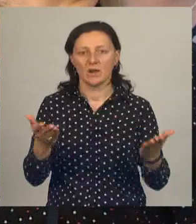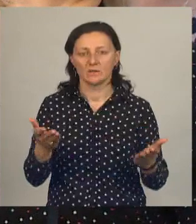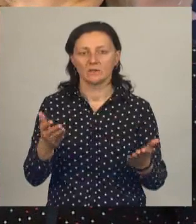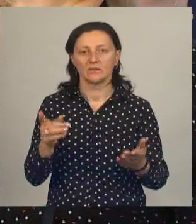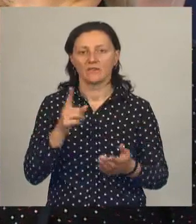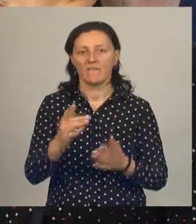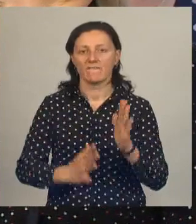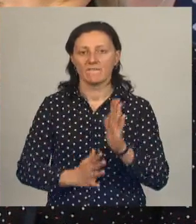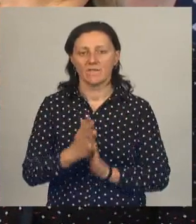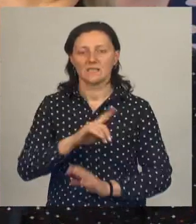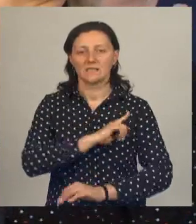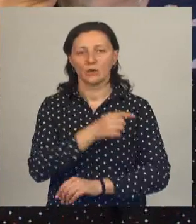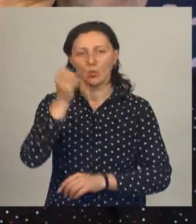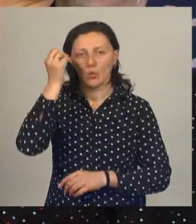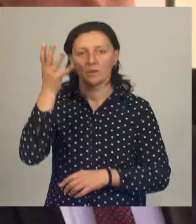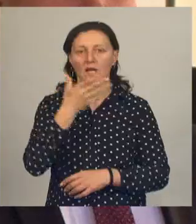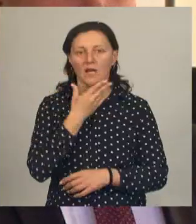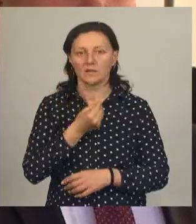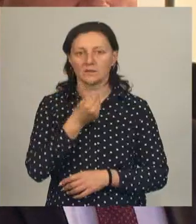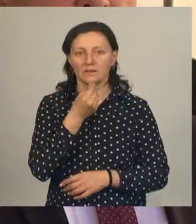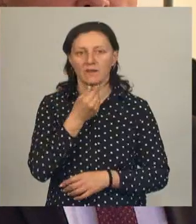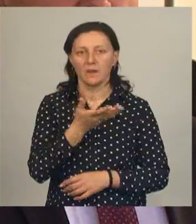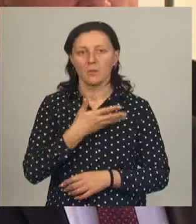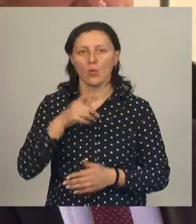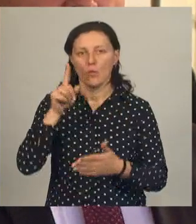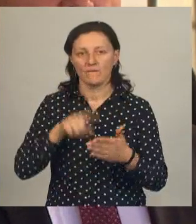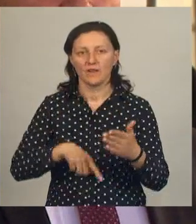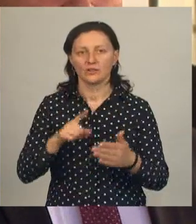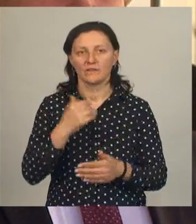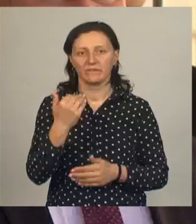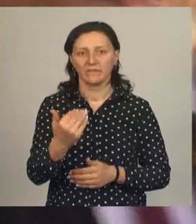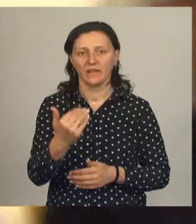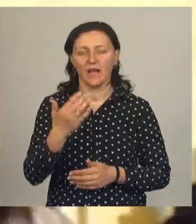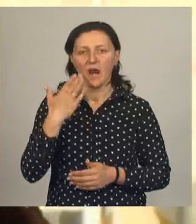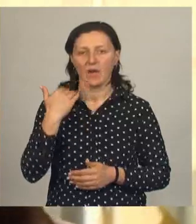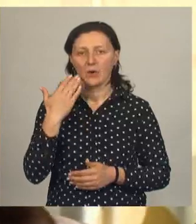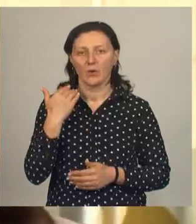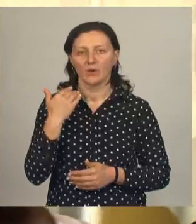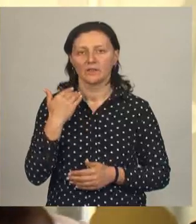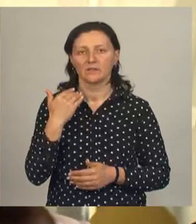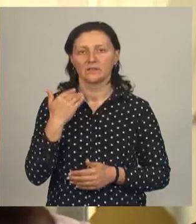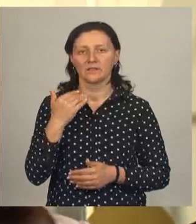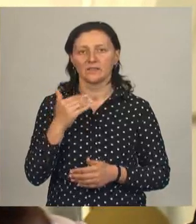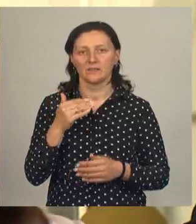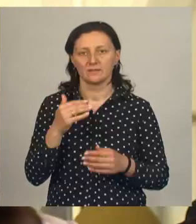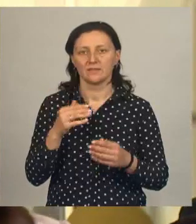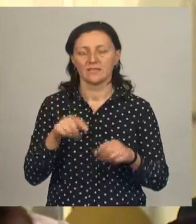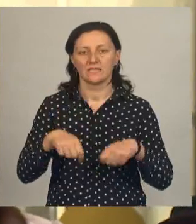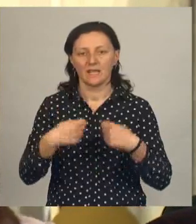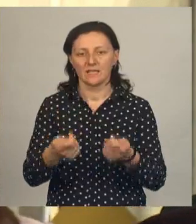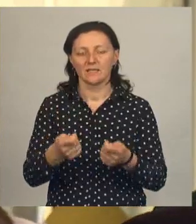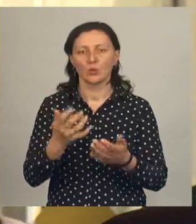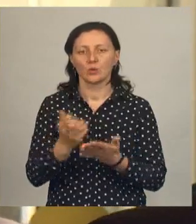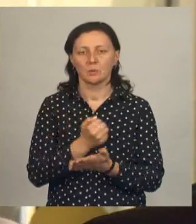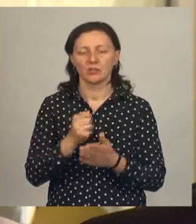такими сильными, умными, красивыми. Мы убеждены, что вы легко сдадите и успешно